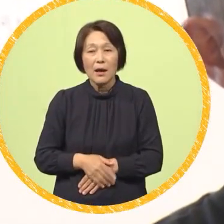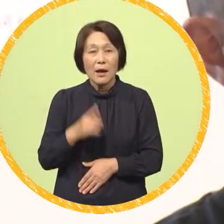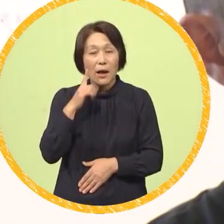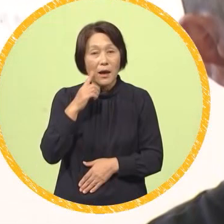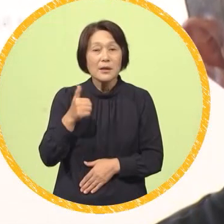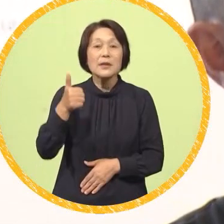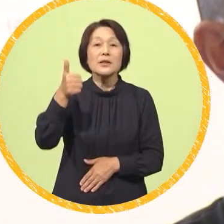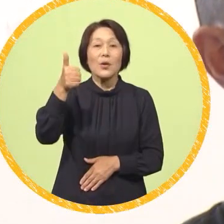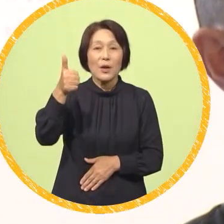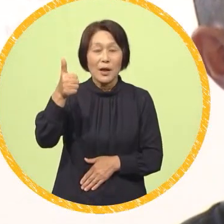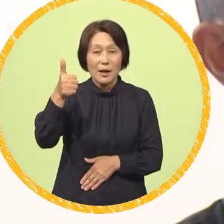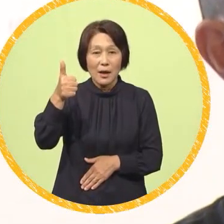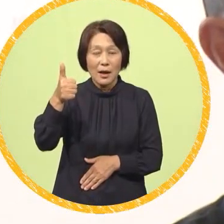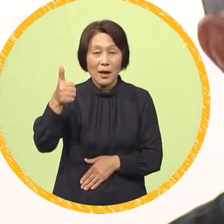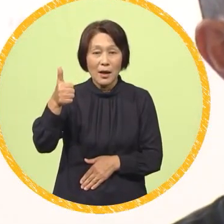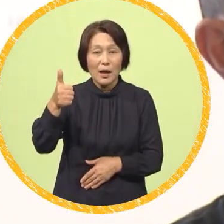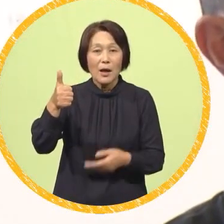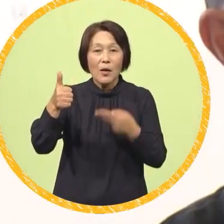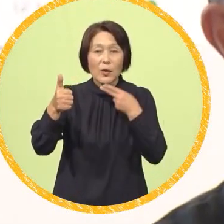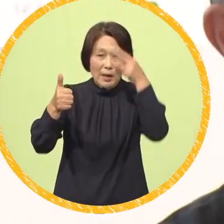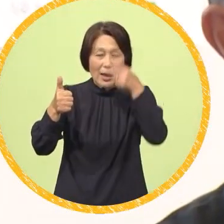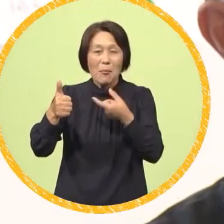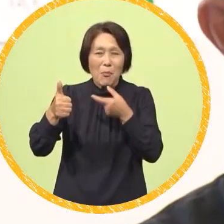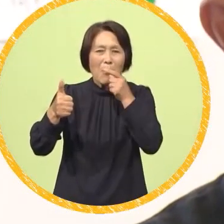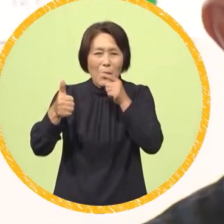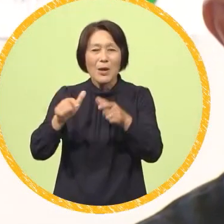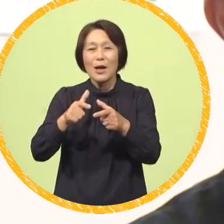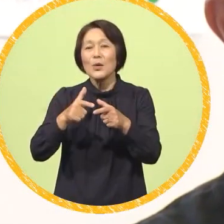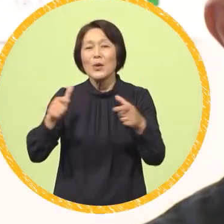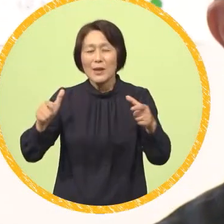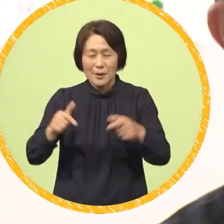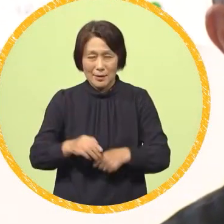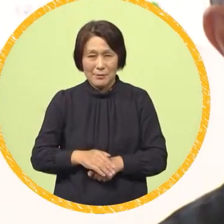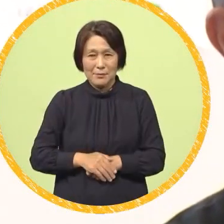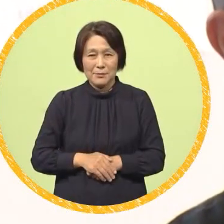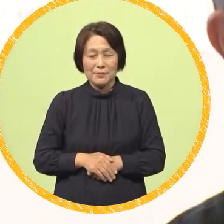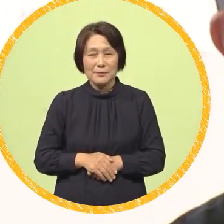親がよくお酒を飲むようになって、あの